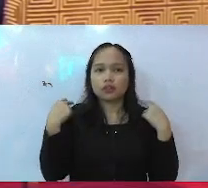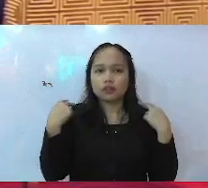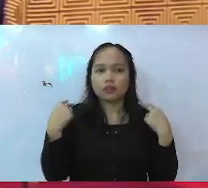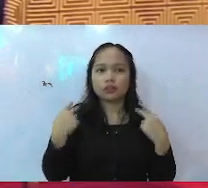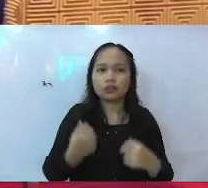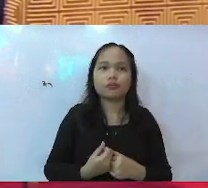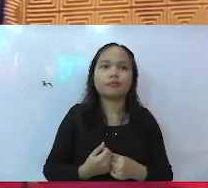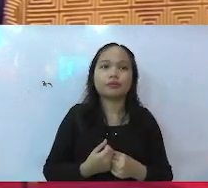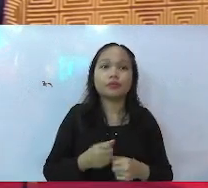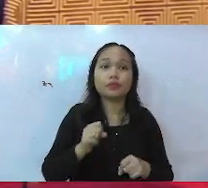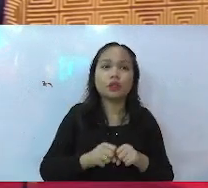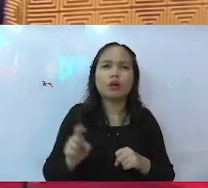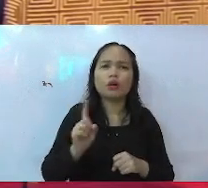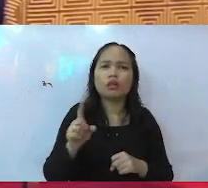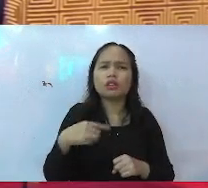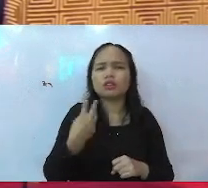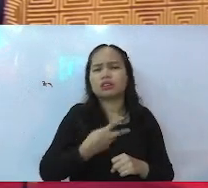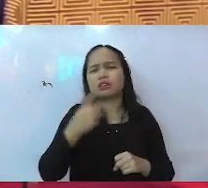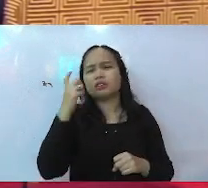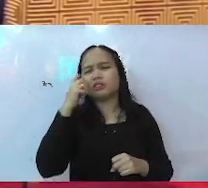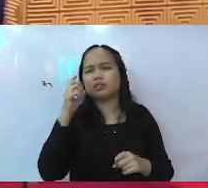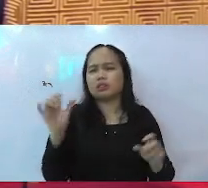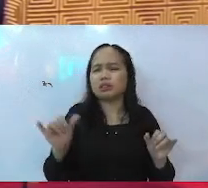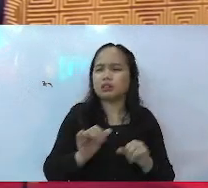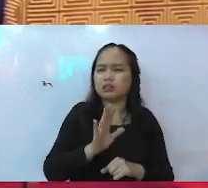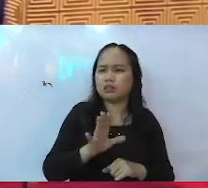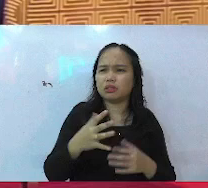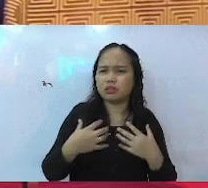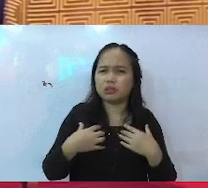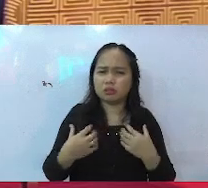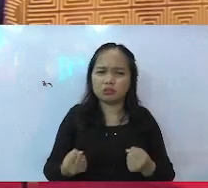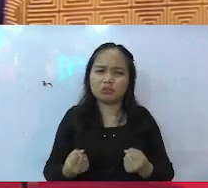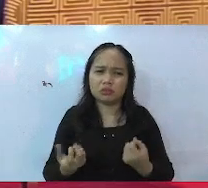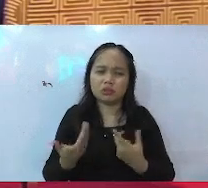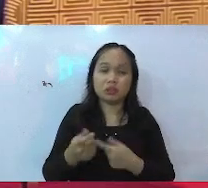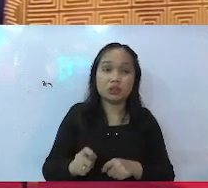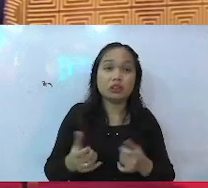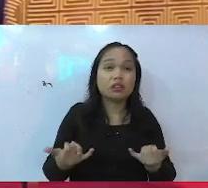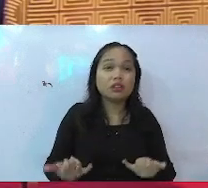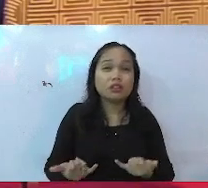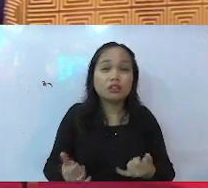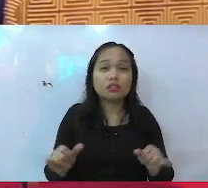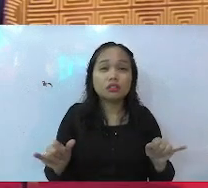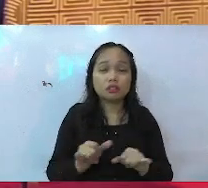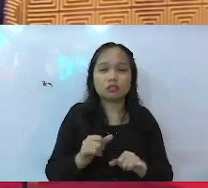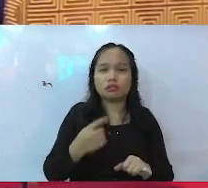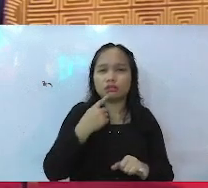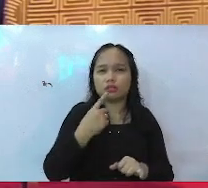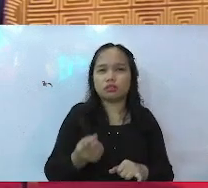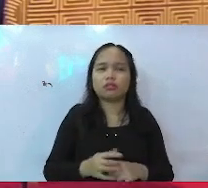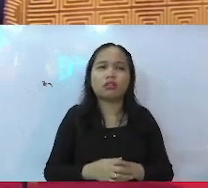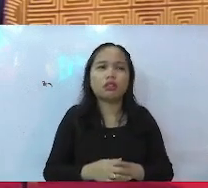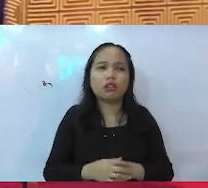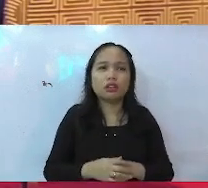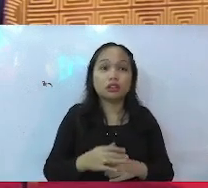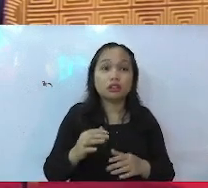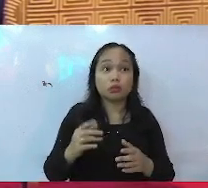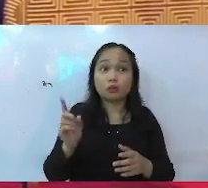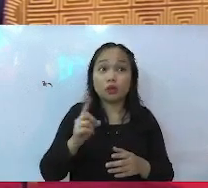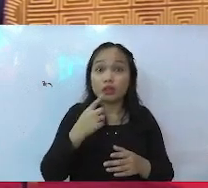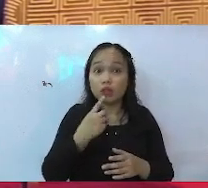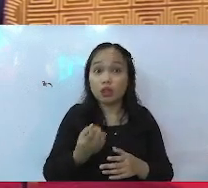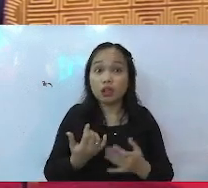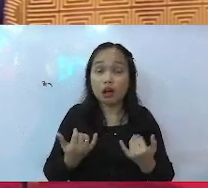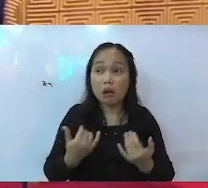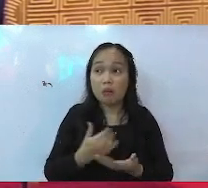Lord Amen you see that kaya Mukhang Akala niyo yung paninindigan niyo ngayon at yong tahasan ninyong may Actually may nagpapagawa ulit